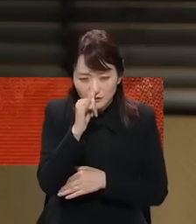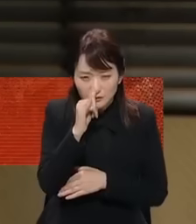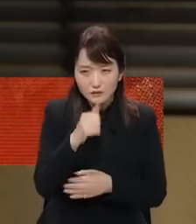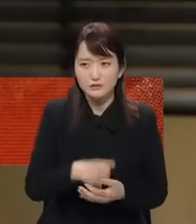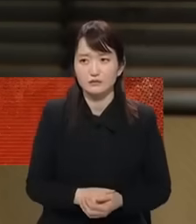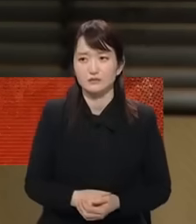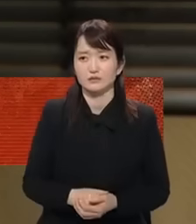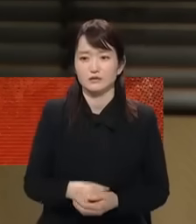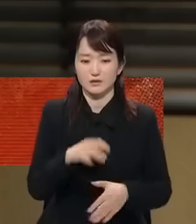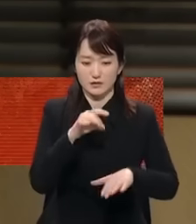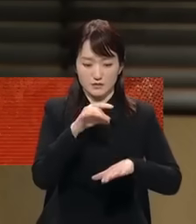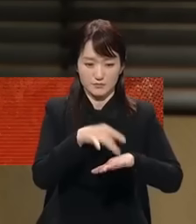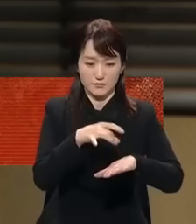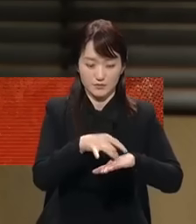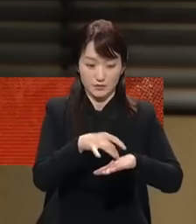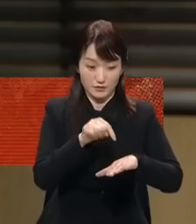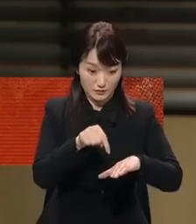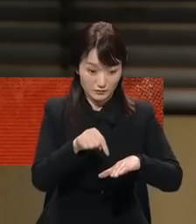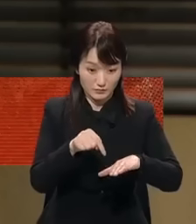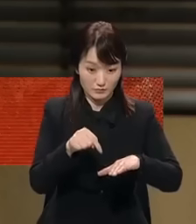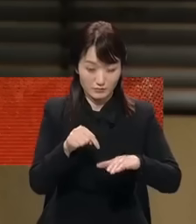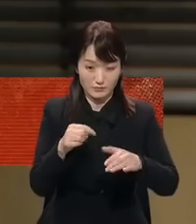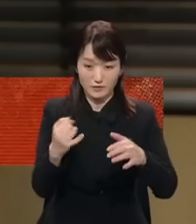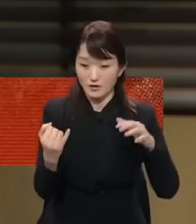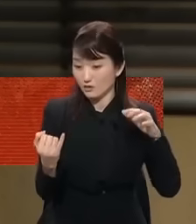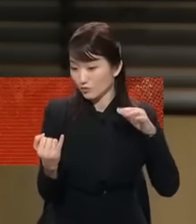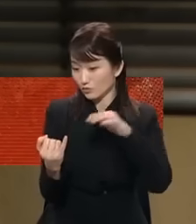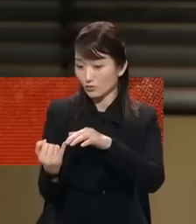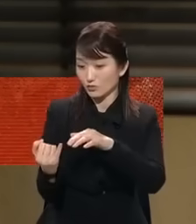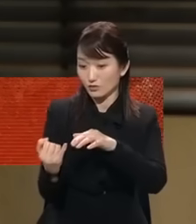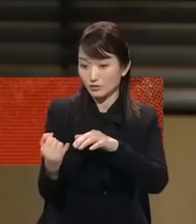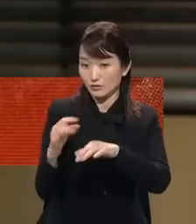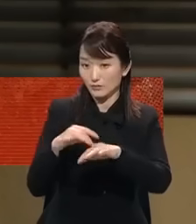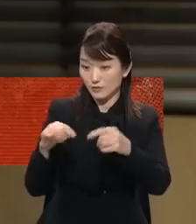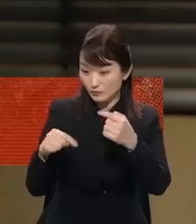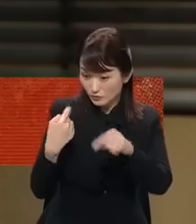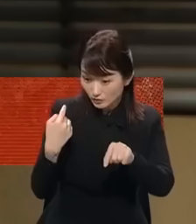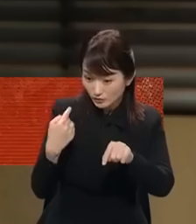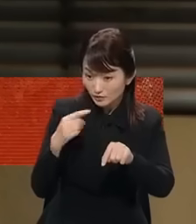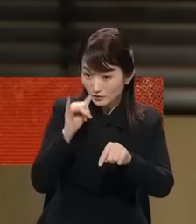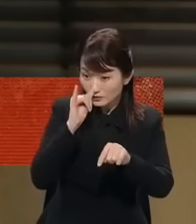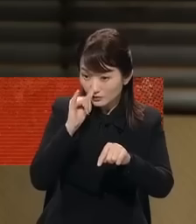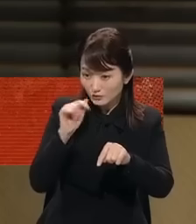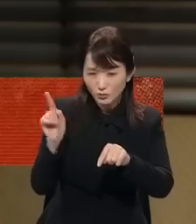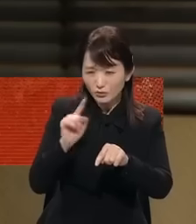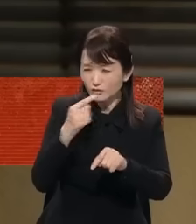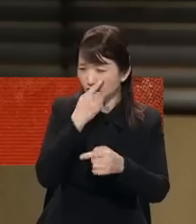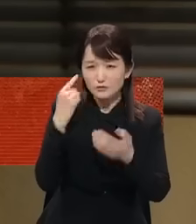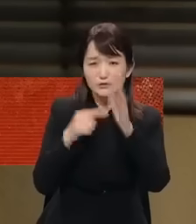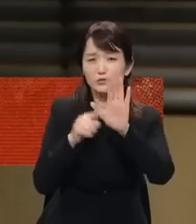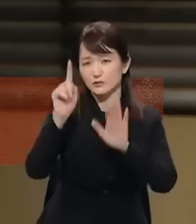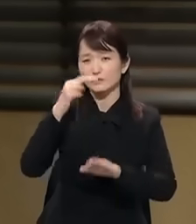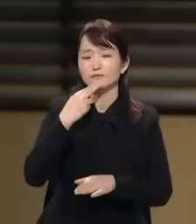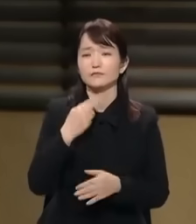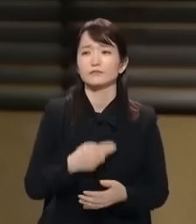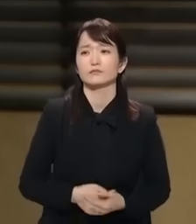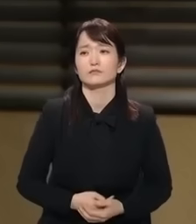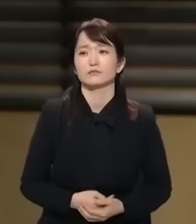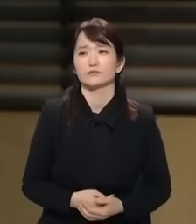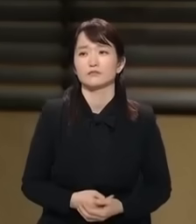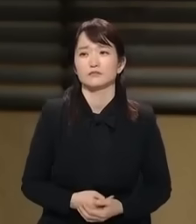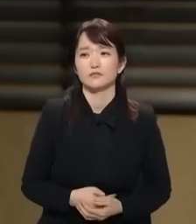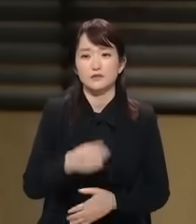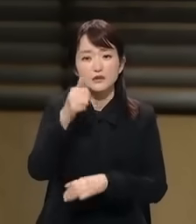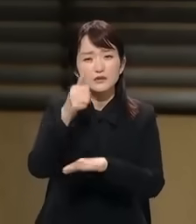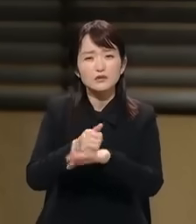당했던 흔적 같은 것들이 뭐 이곳저곳에 골절 있다든지 이런 상황이었으면 모르겠는데 아무것도 없었던 겁니다 그러니 적용할 수 있는게